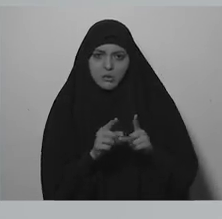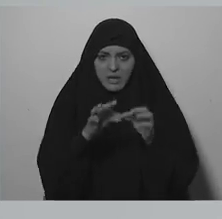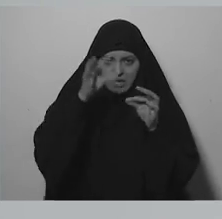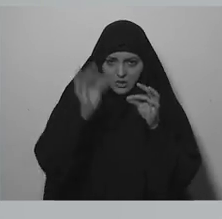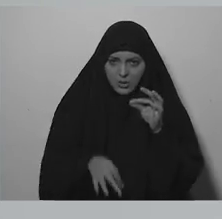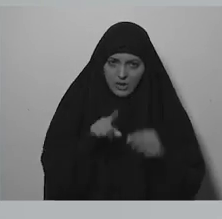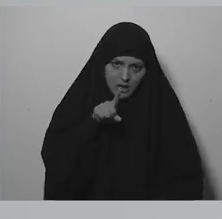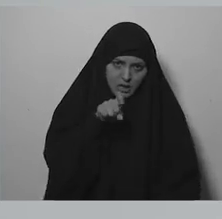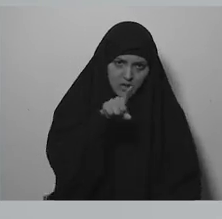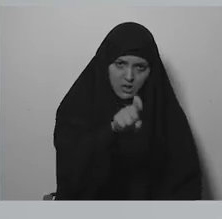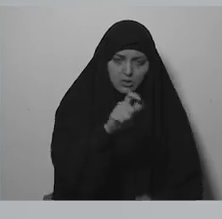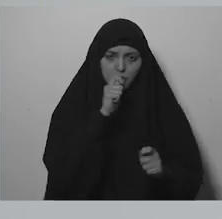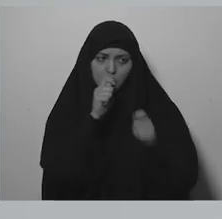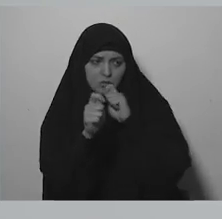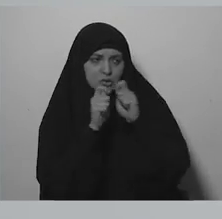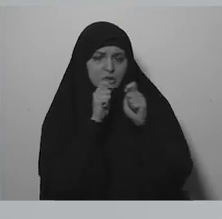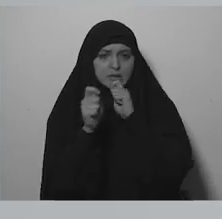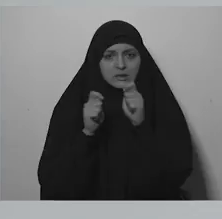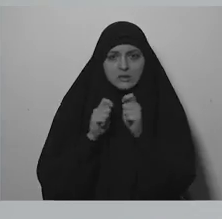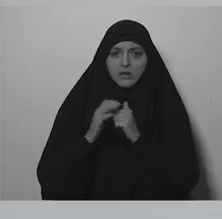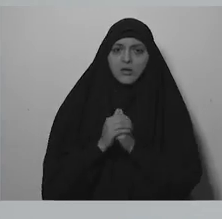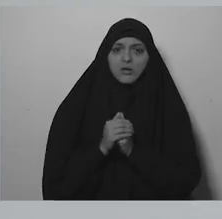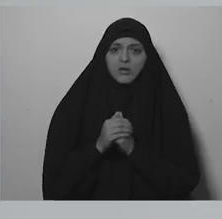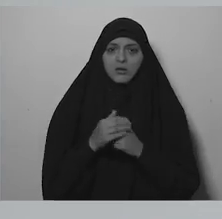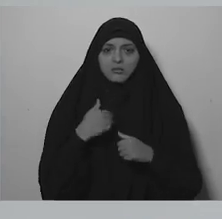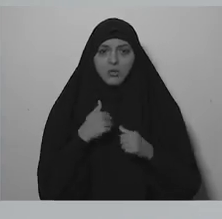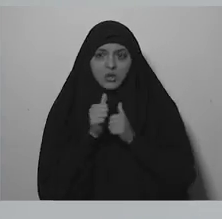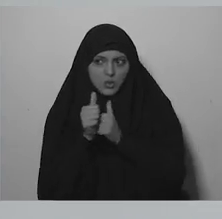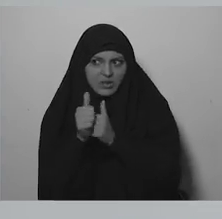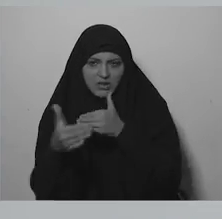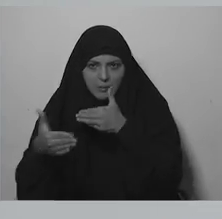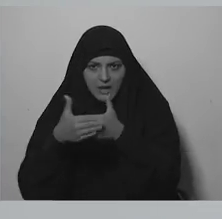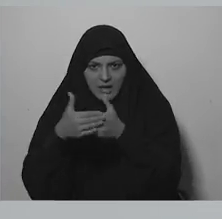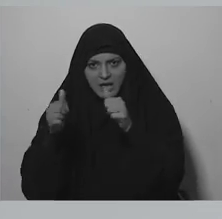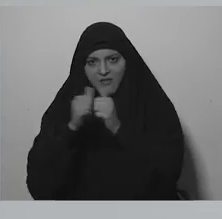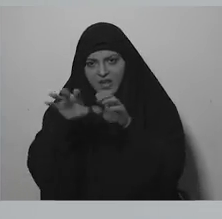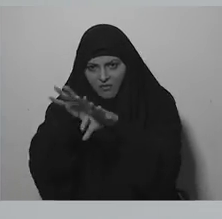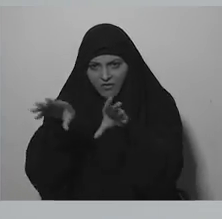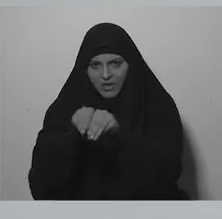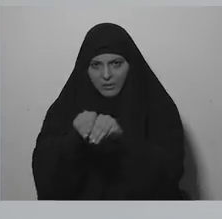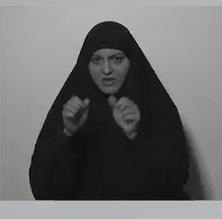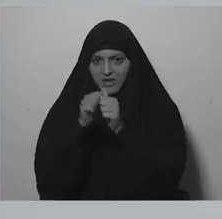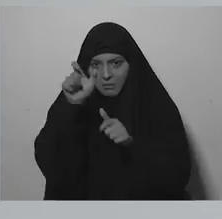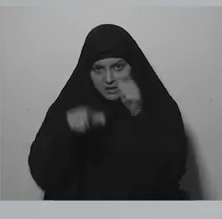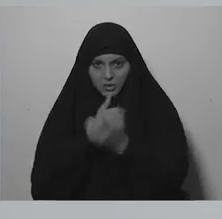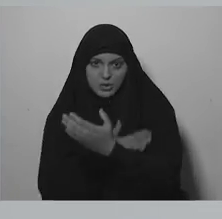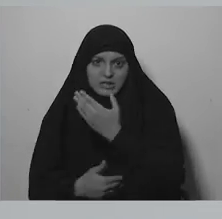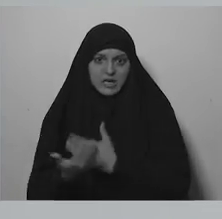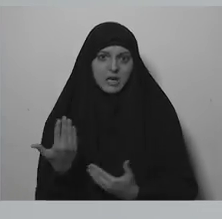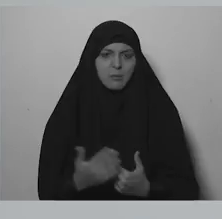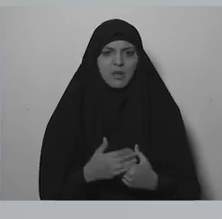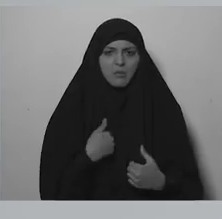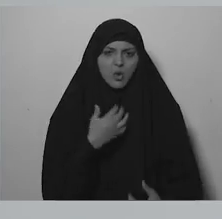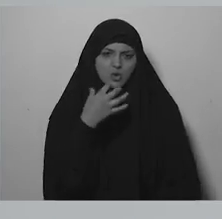si je peux résumer les résultats des enquêtes, des entretiens, des focus group que j'ai suivis de près avec les familles, avec les